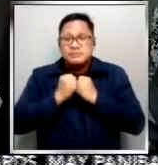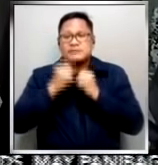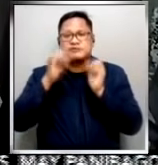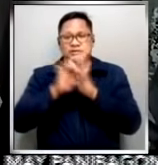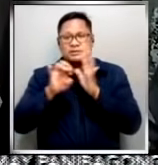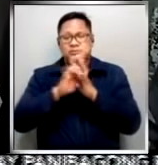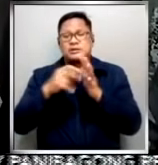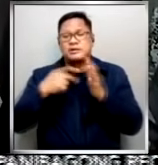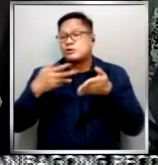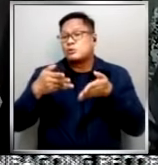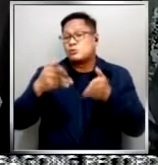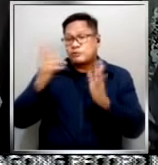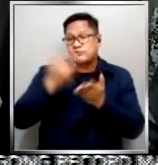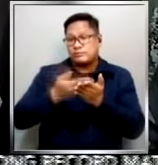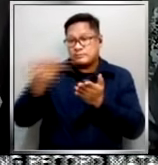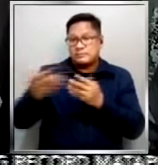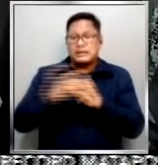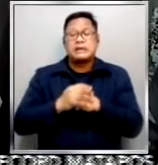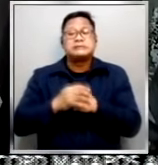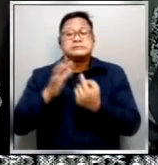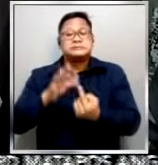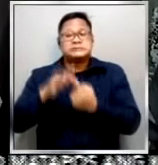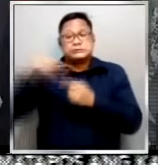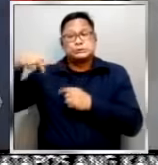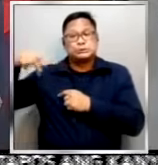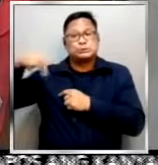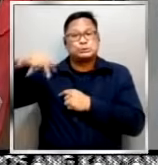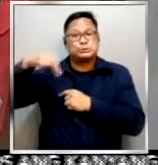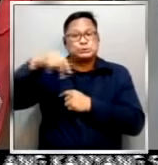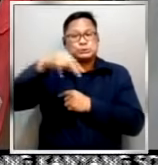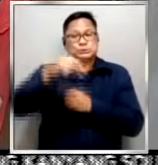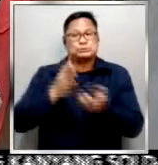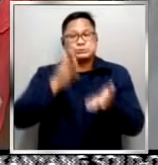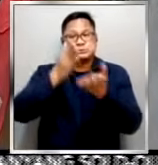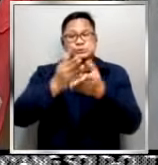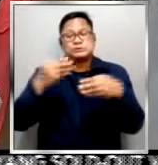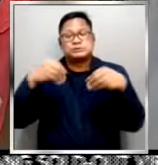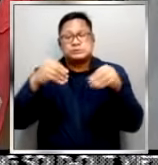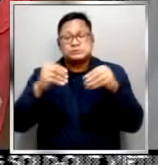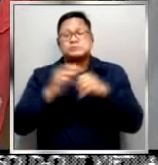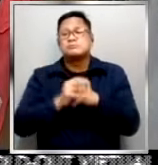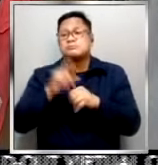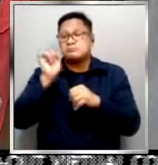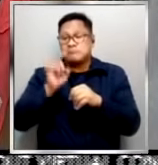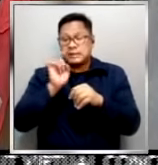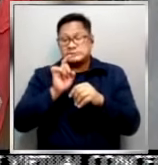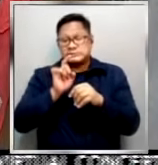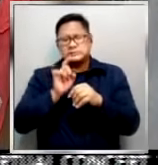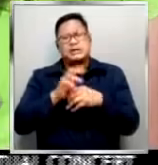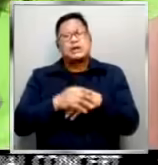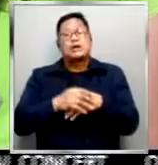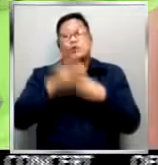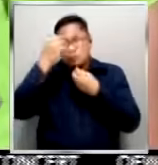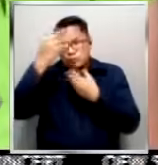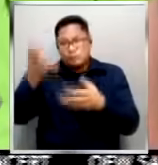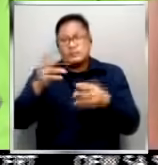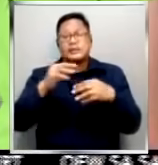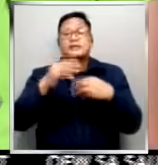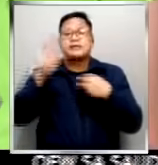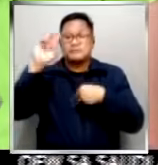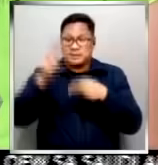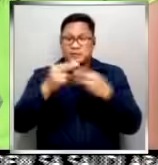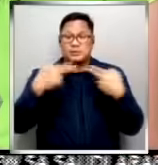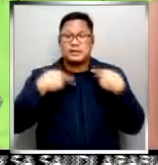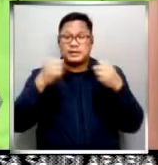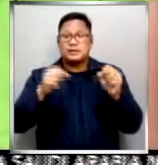pamimili, lalo't naglalakad lang siya papunta sa tindahan. Basta sundin aniya ang minimum health protocols. Kumusta naman